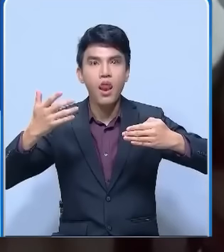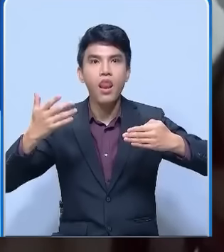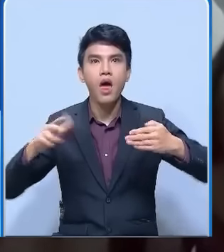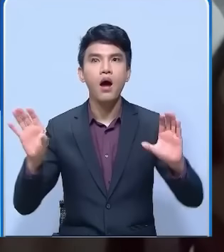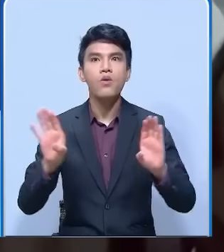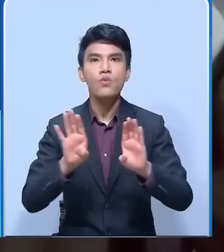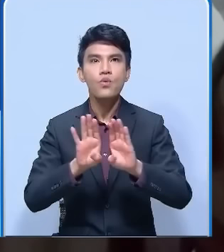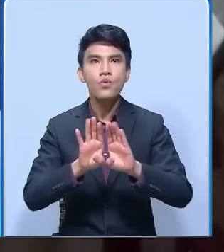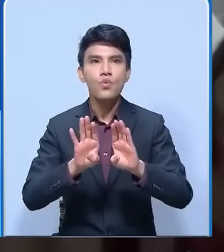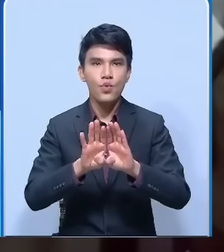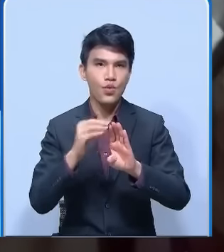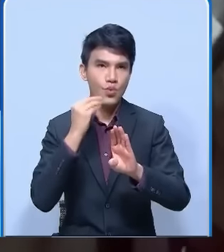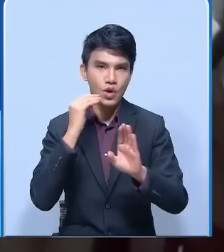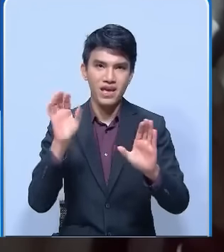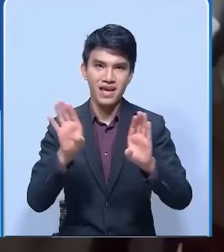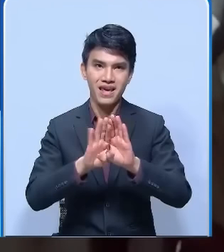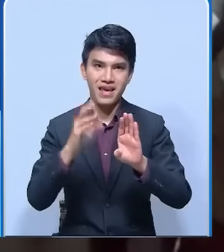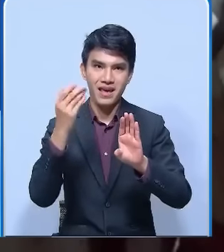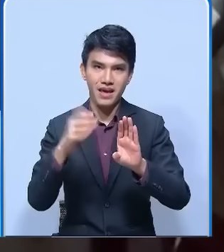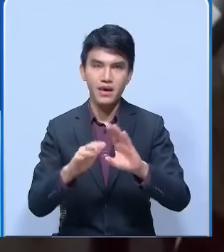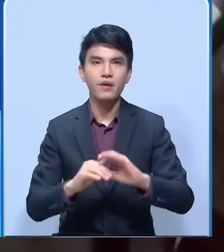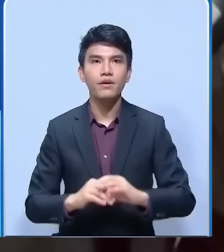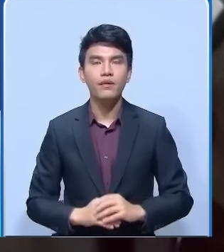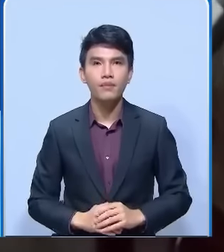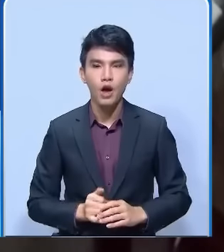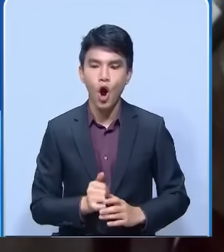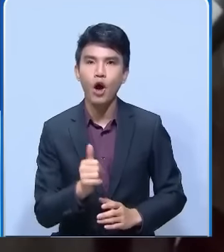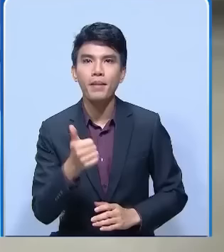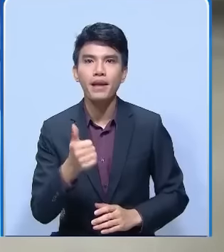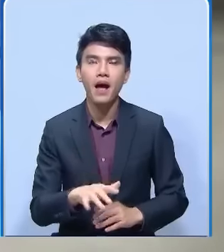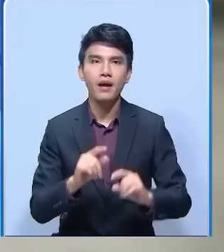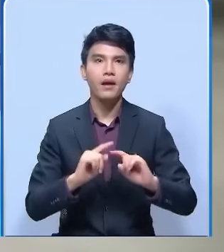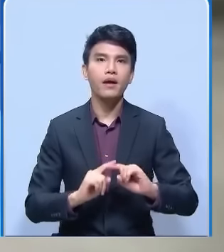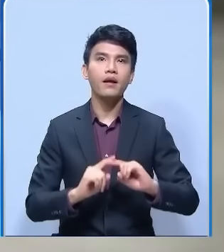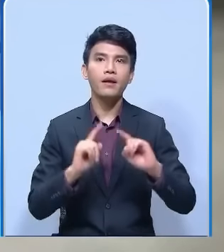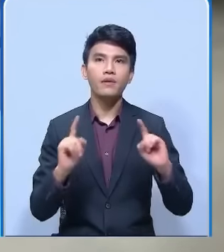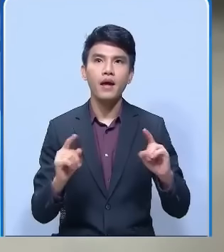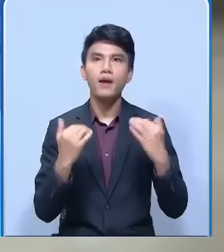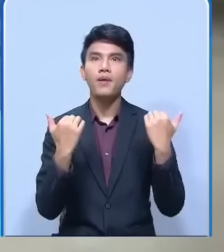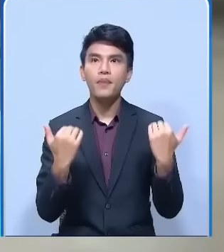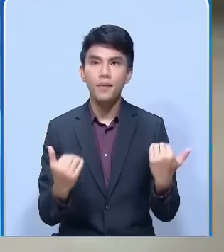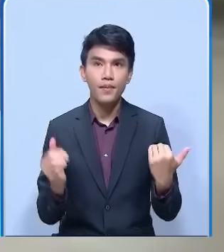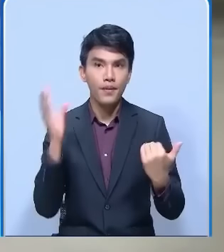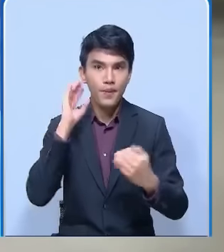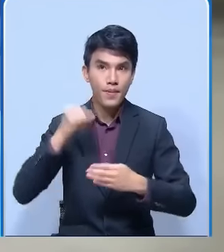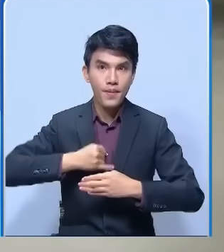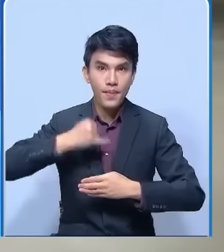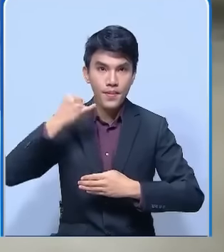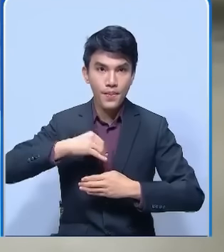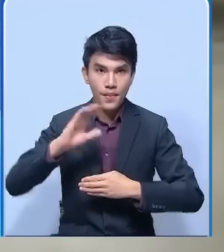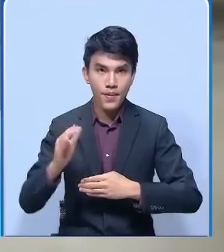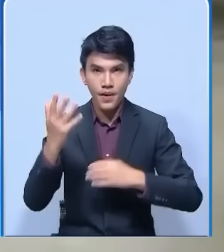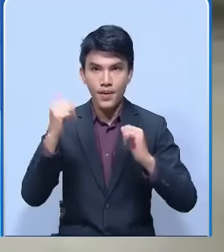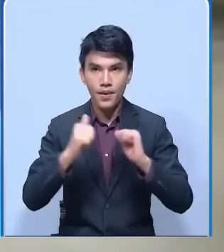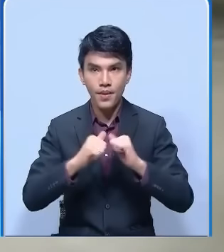างเข้าออกข้างบ้านเนี่ยเป็นประตูข้างบ้านเปิดมาปุ๊บออกไปไม่ได้เลยแต่ต้องบอกเรื่องนี้ฟังให้จบคุณผู้ชม มันมีเรื่อง ต้อง